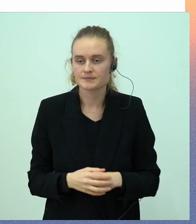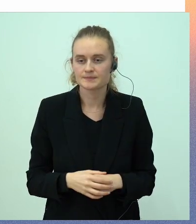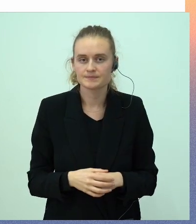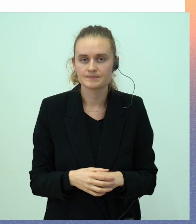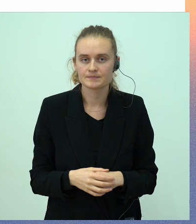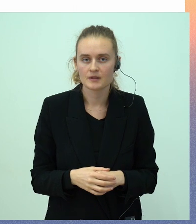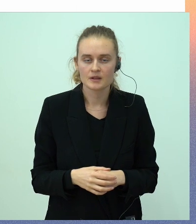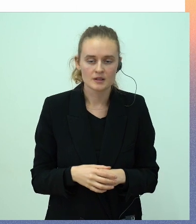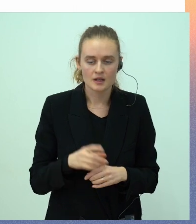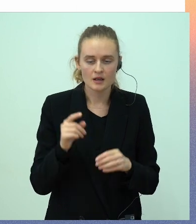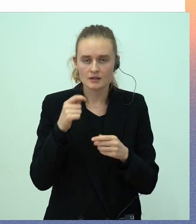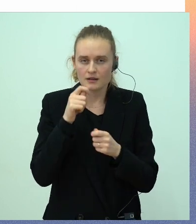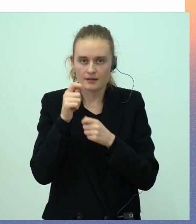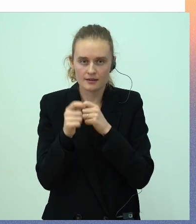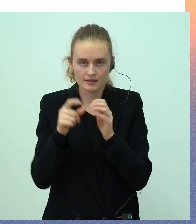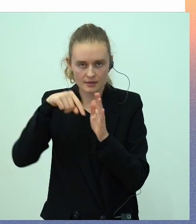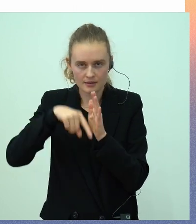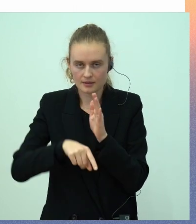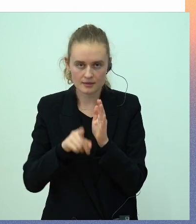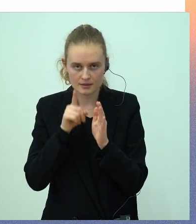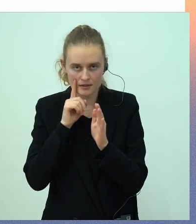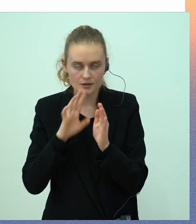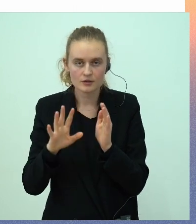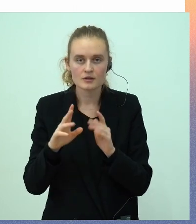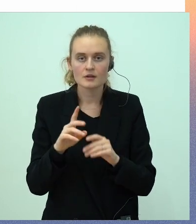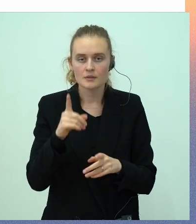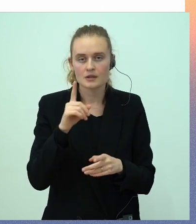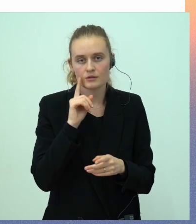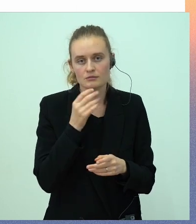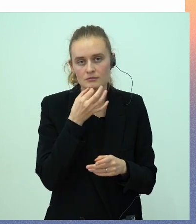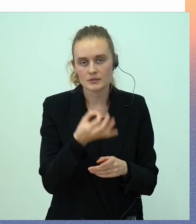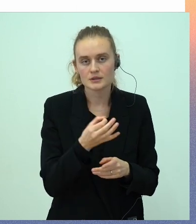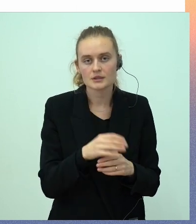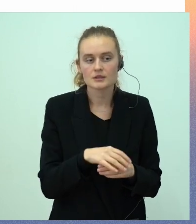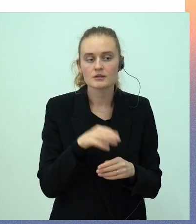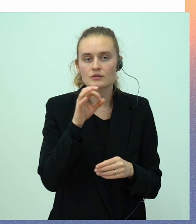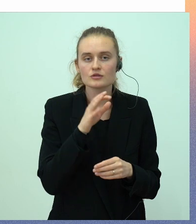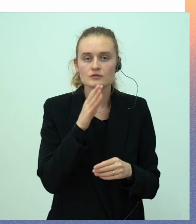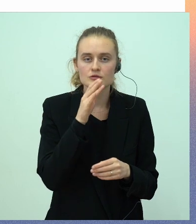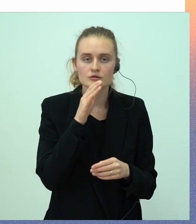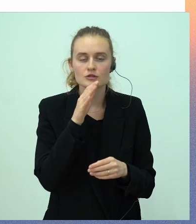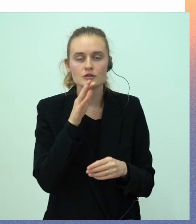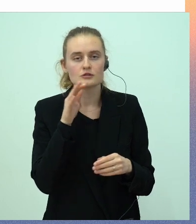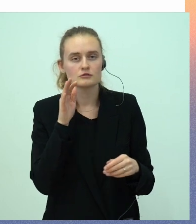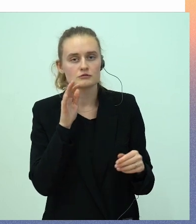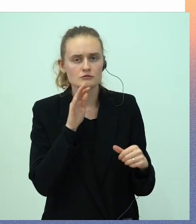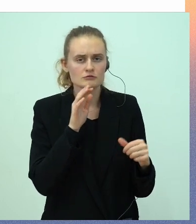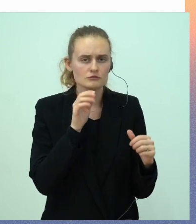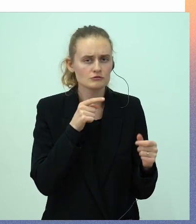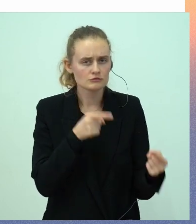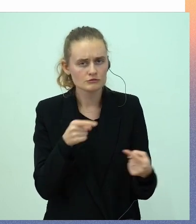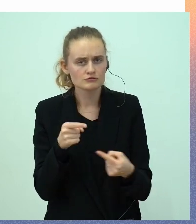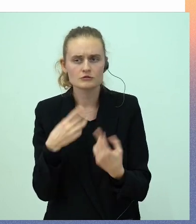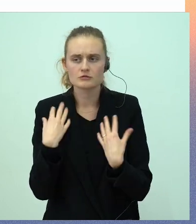nesileisiu pernelyg į detalės, tiesiog dar kartą noriu pabrėžti, jog antisemitizmo apraiškų pasaulyje auga,